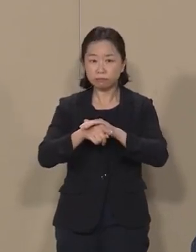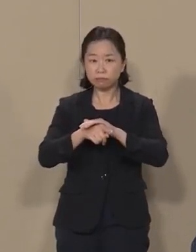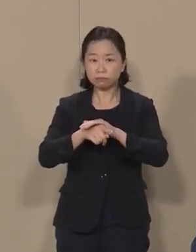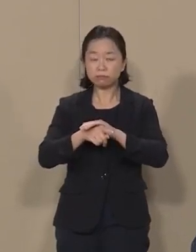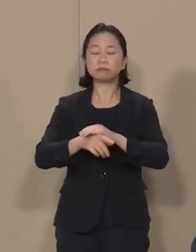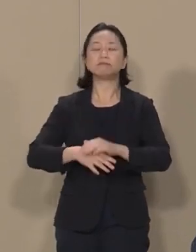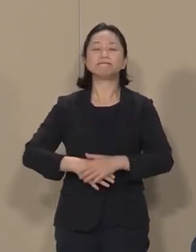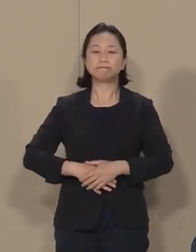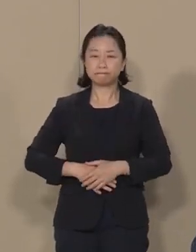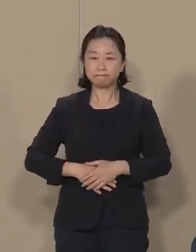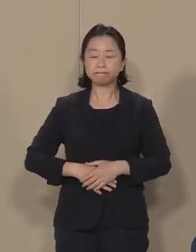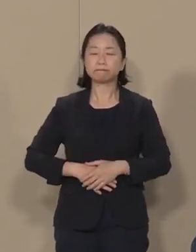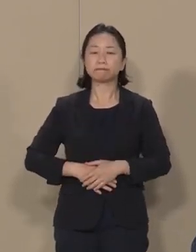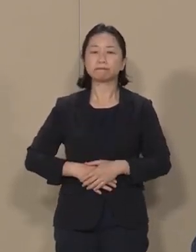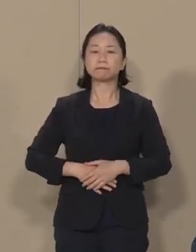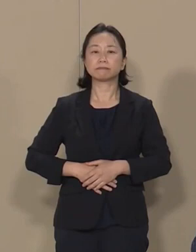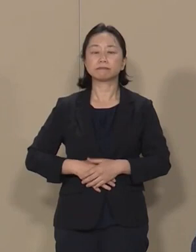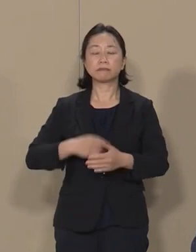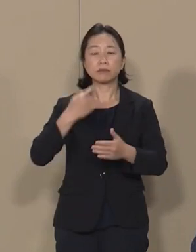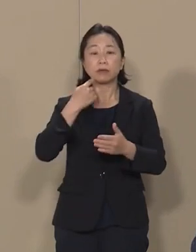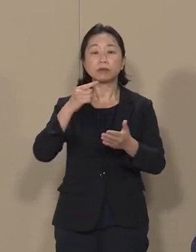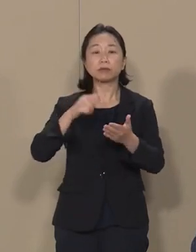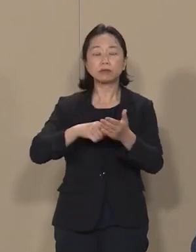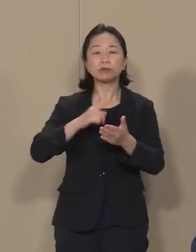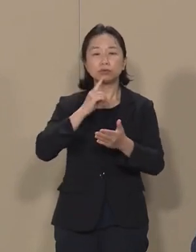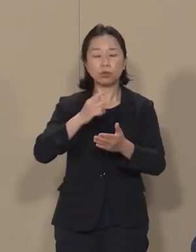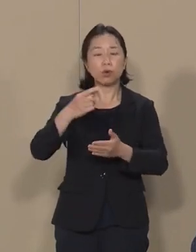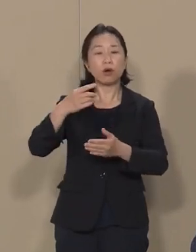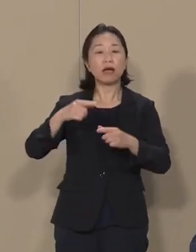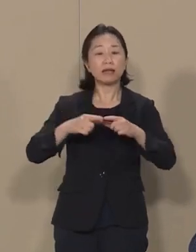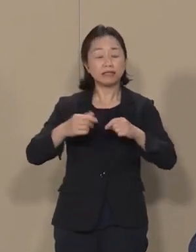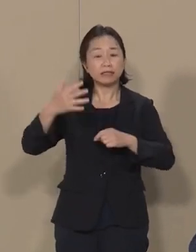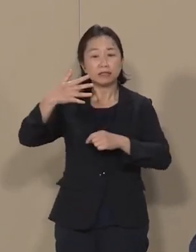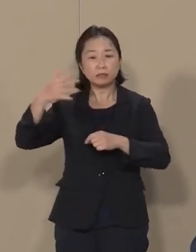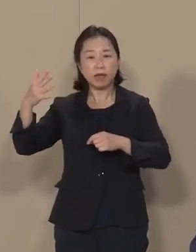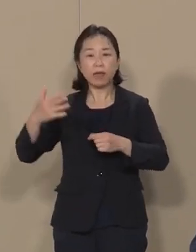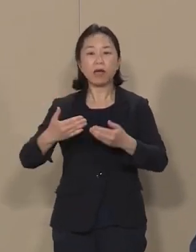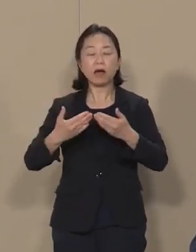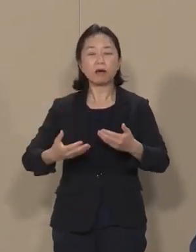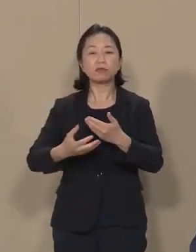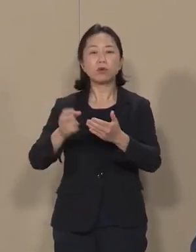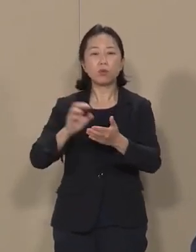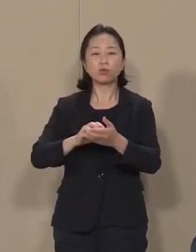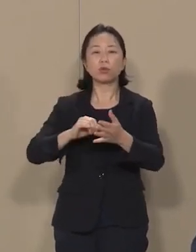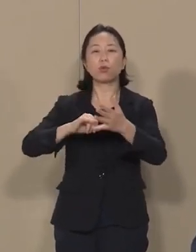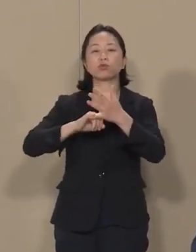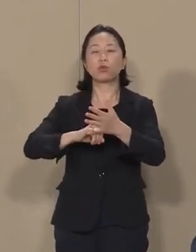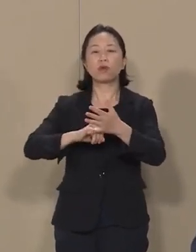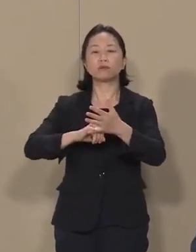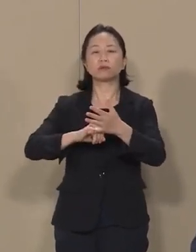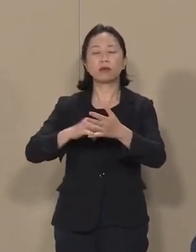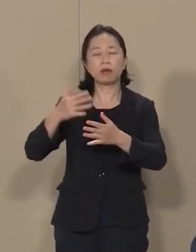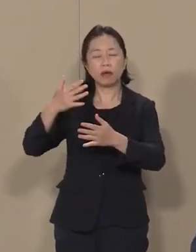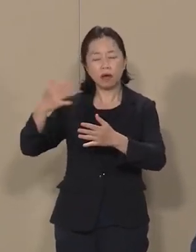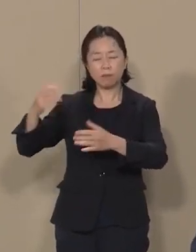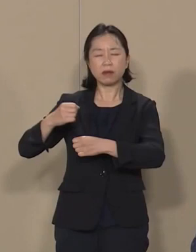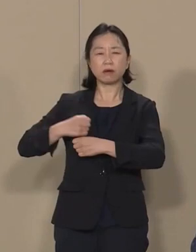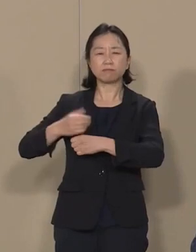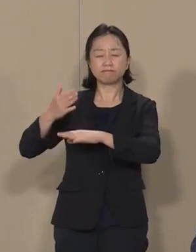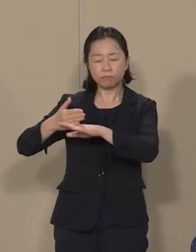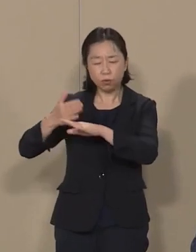これはひと言で言えば日米安保条約により米軍がいたからですこの事実は